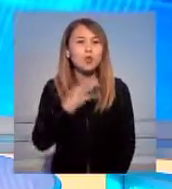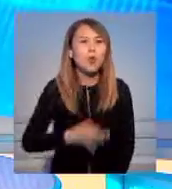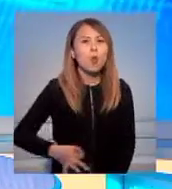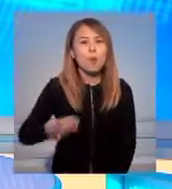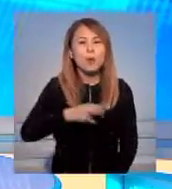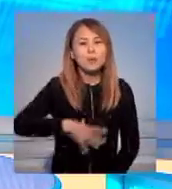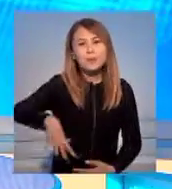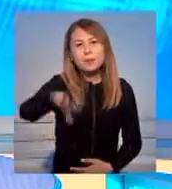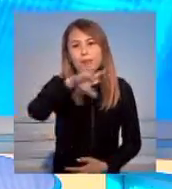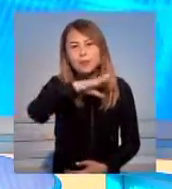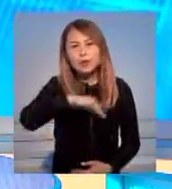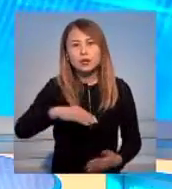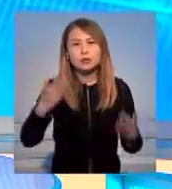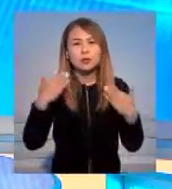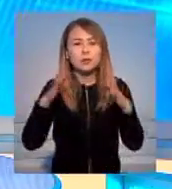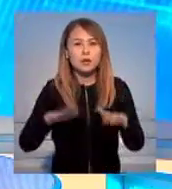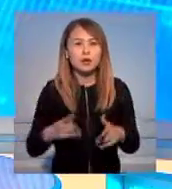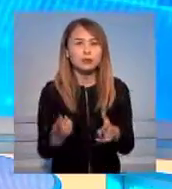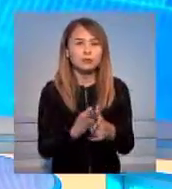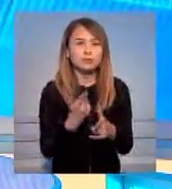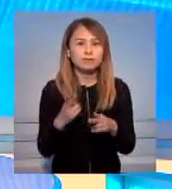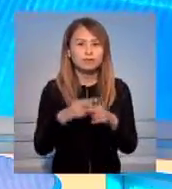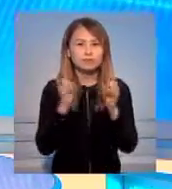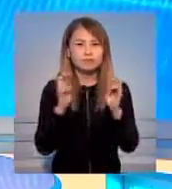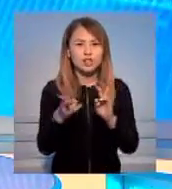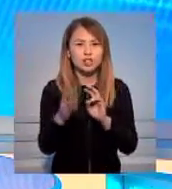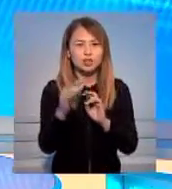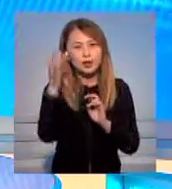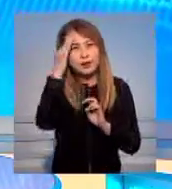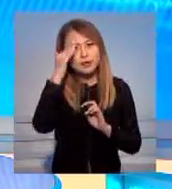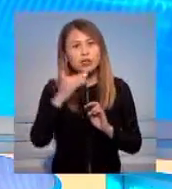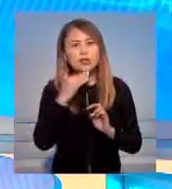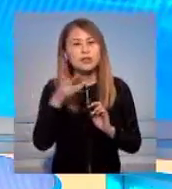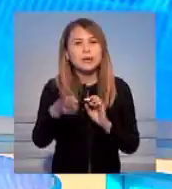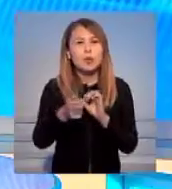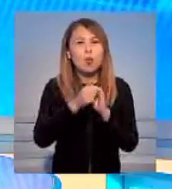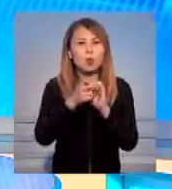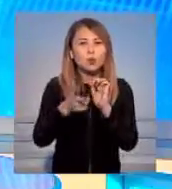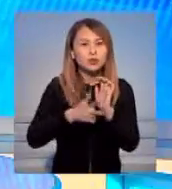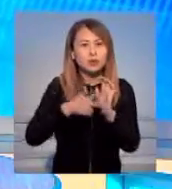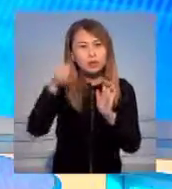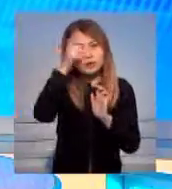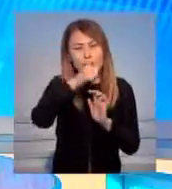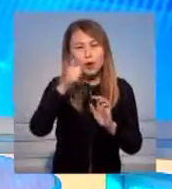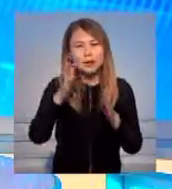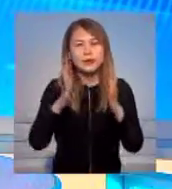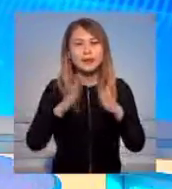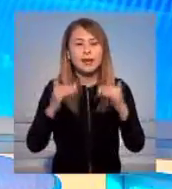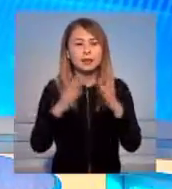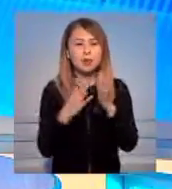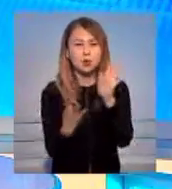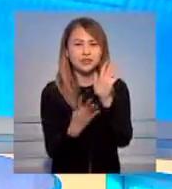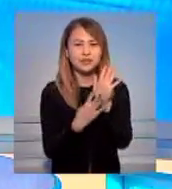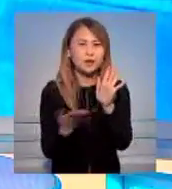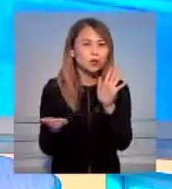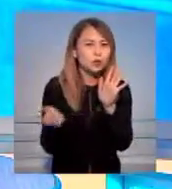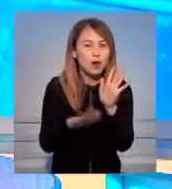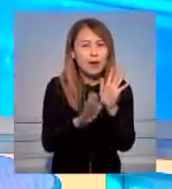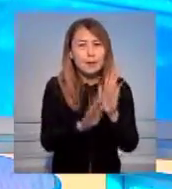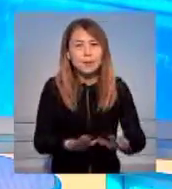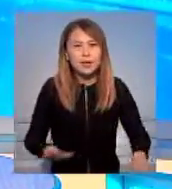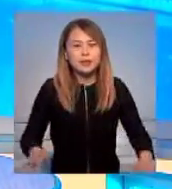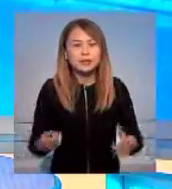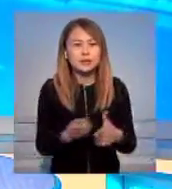Қызылорда облысының барлық тынығы орындарында қауіпсіз жаз 2018 түсіндірме сабақтары өткізілді. Аймақтағы 9 лагерде демалатын